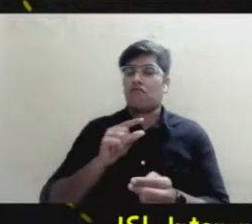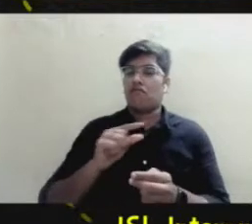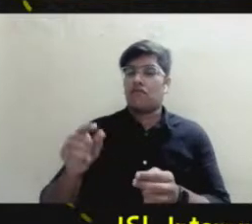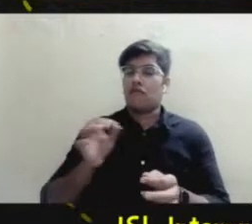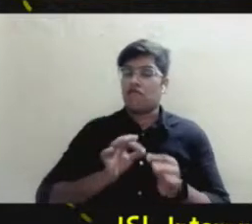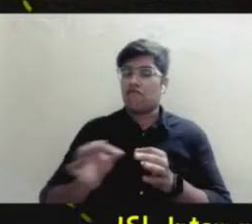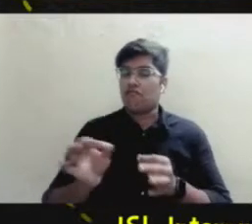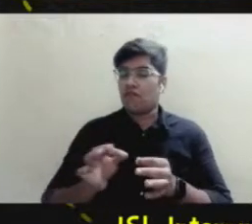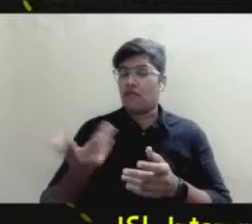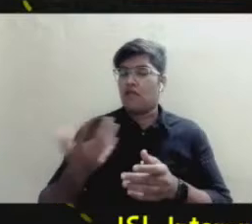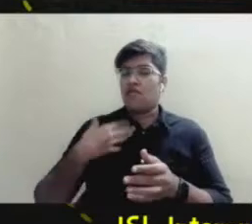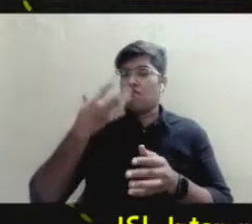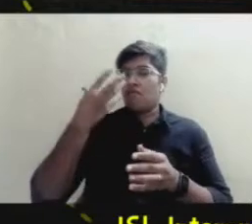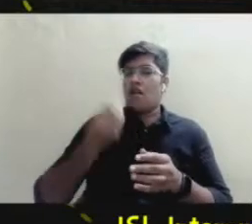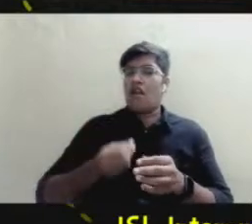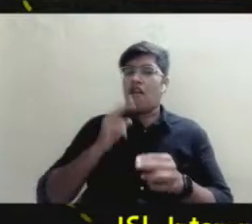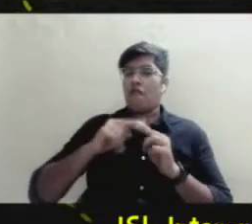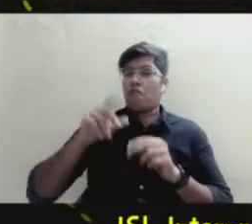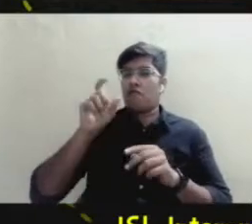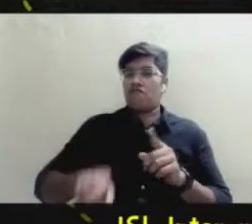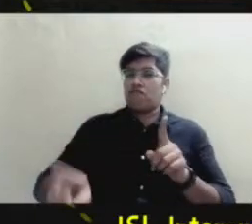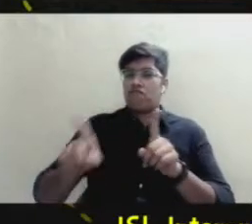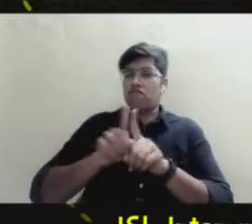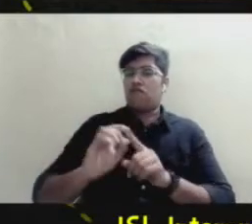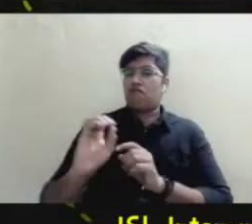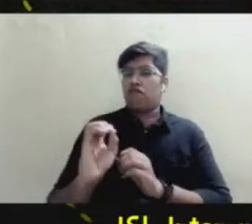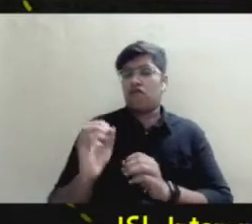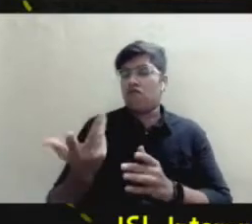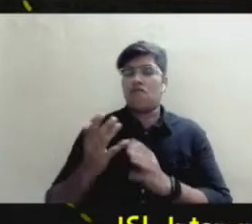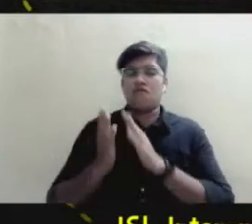आई रे